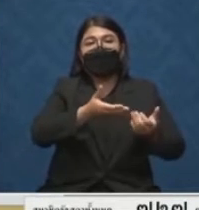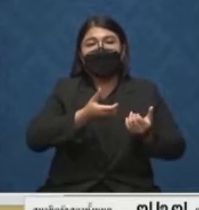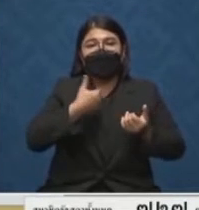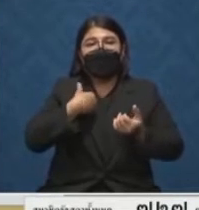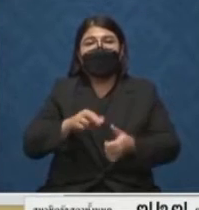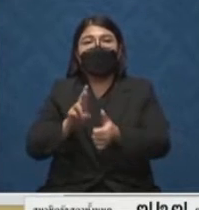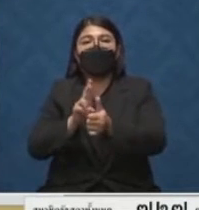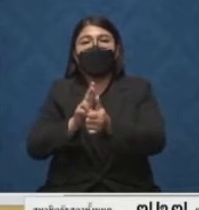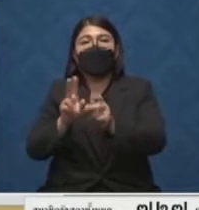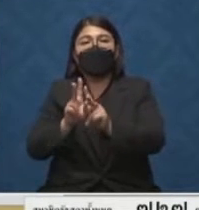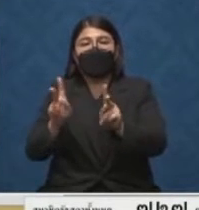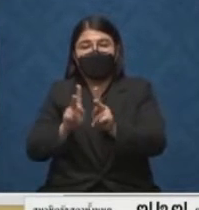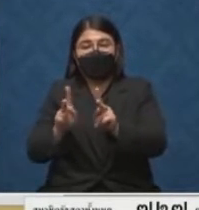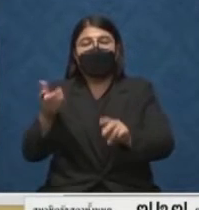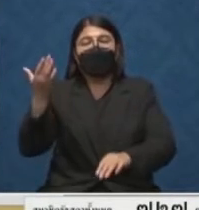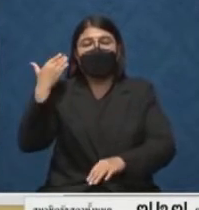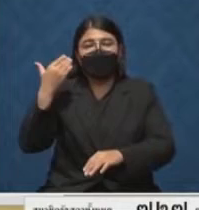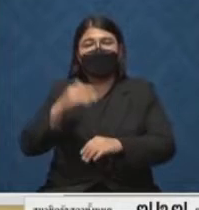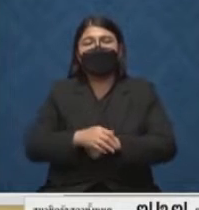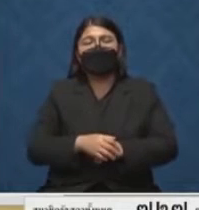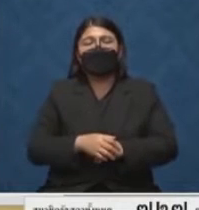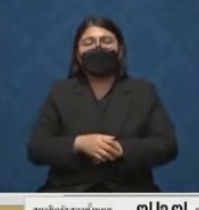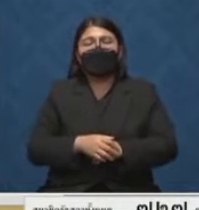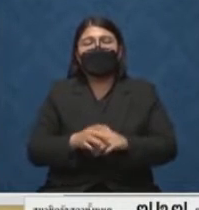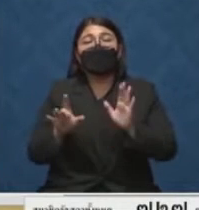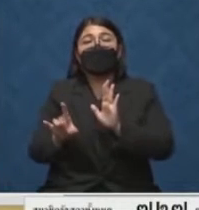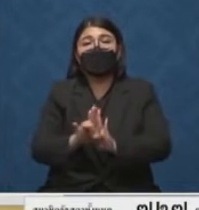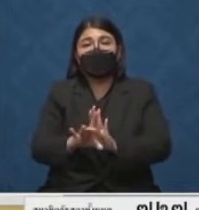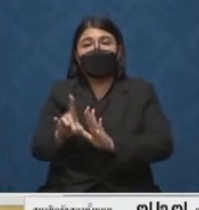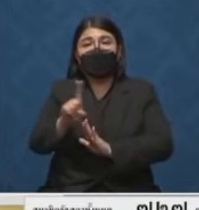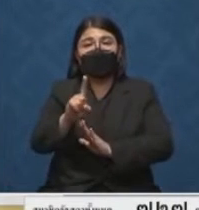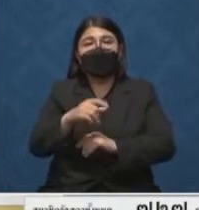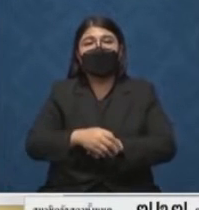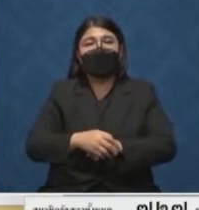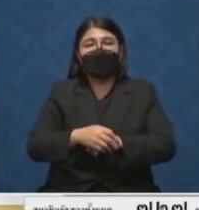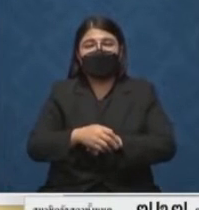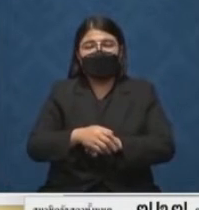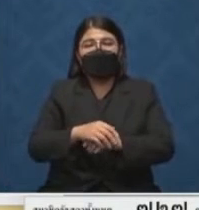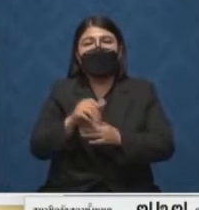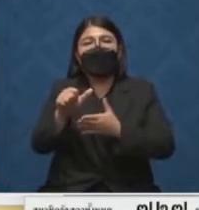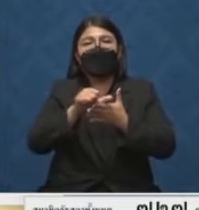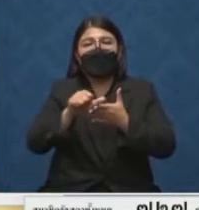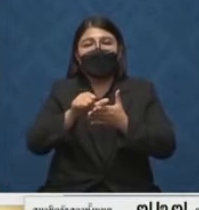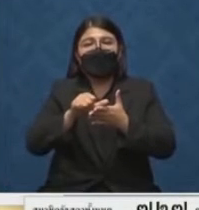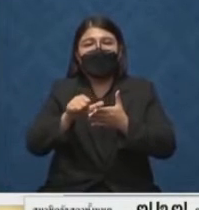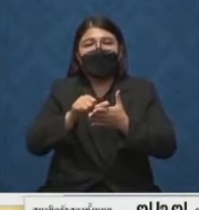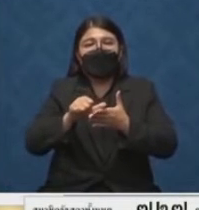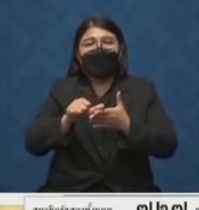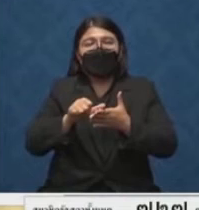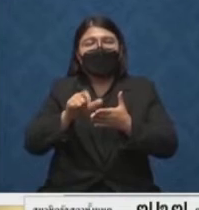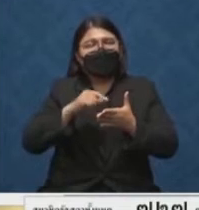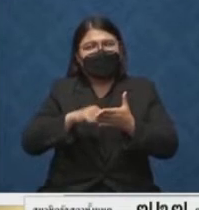องประทานกระบัทรการชุนั้น และสุท้ายในเทพับฬะแก่ใครงคร